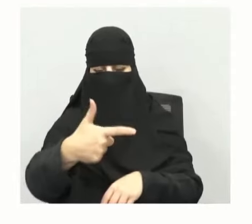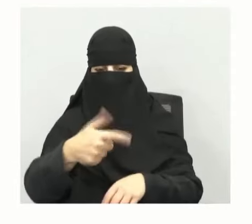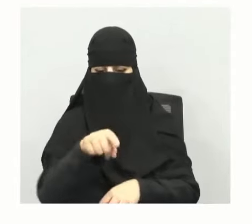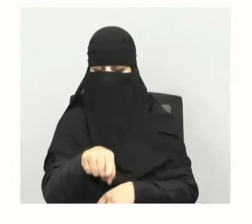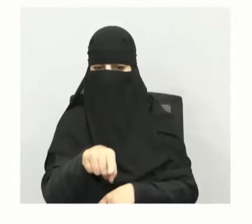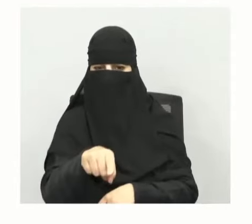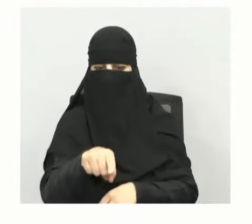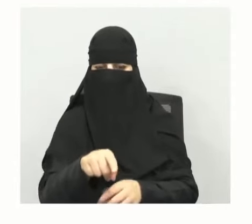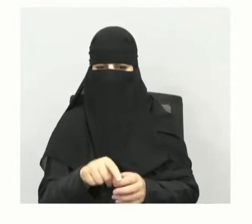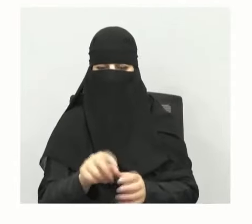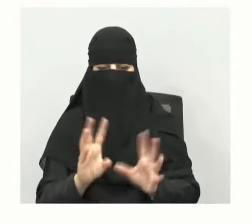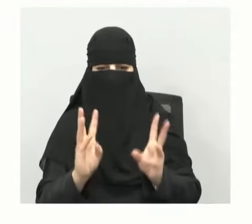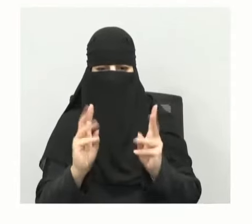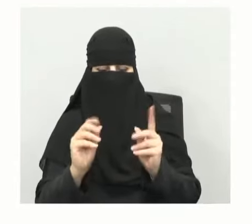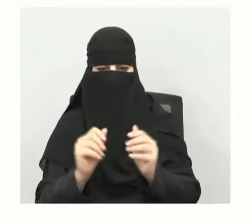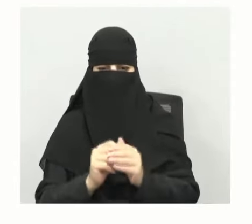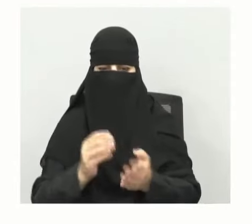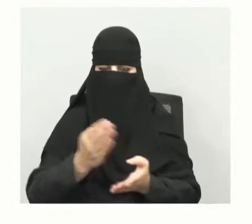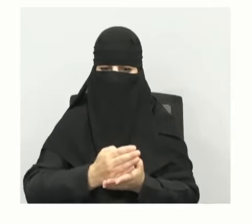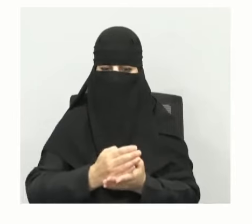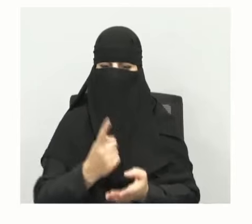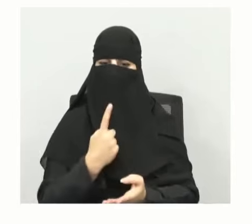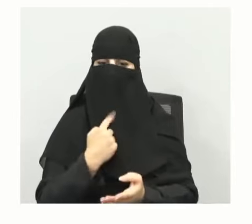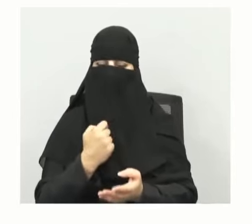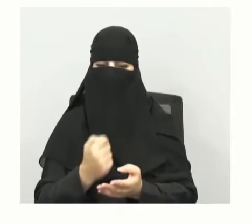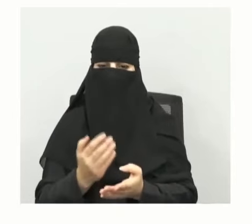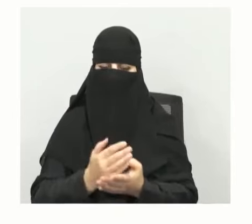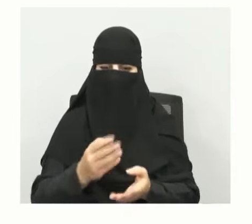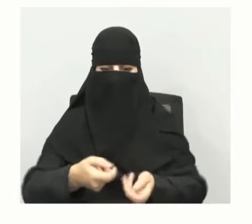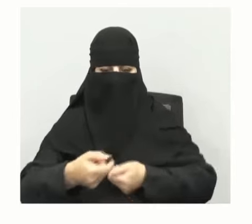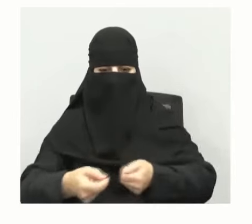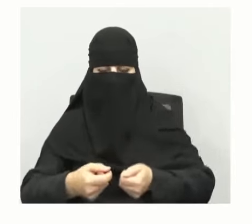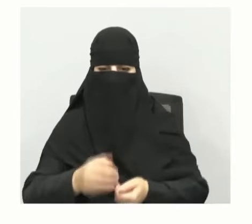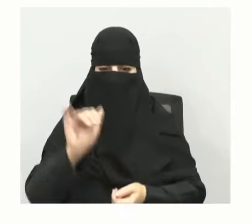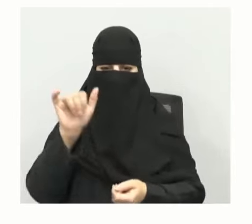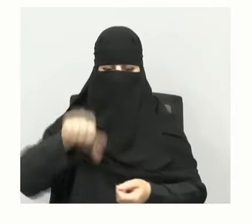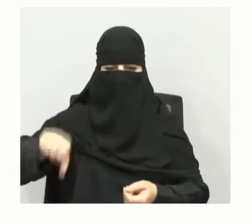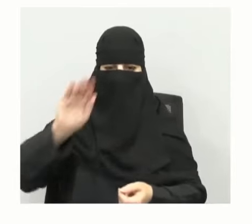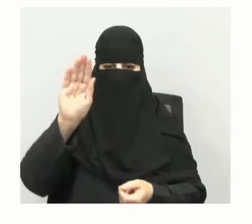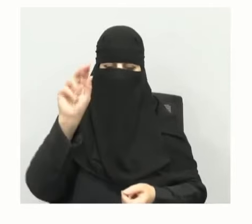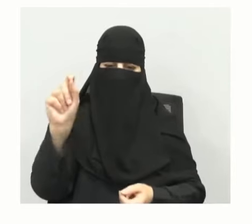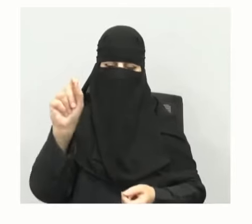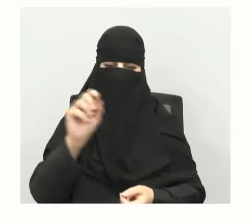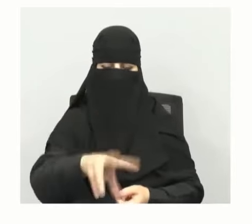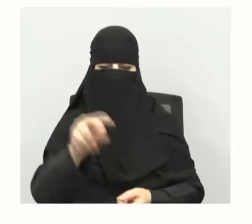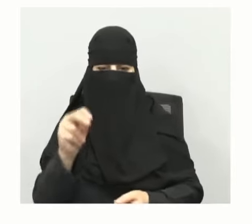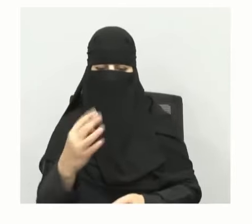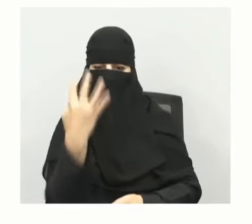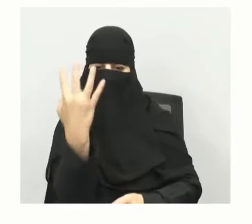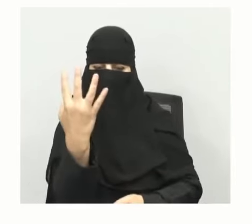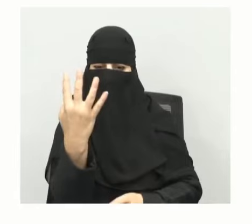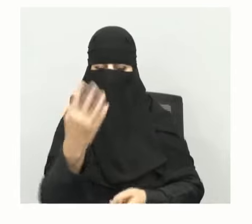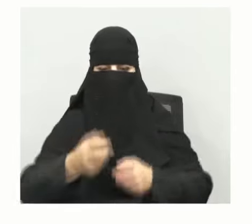هنا بدا يقول كم تذكره اذا بدا يطلب كم تذكره اشترى يوسف اذا حصل على اربع